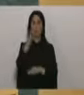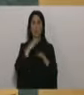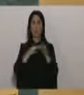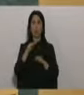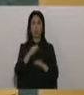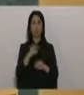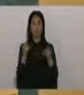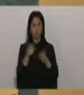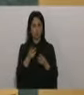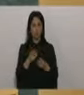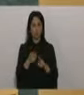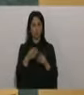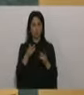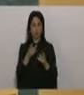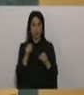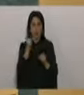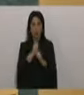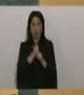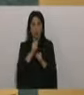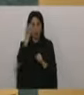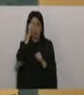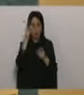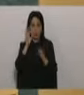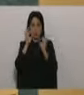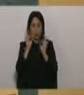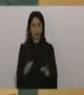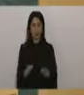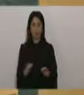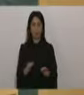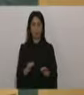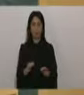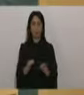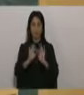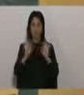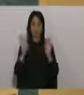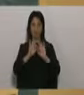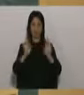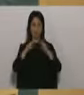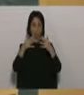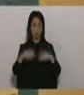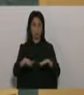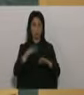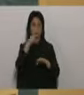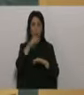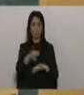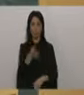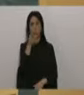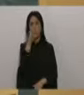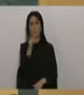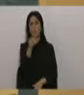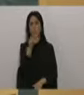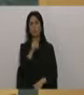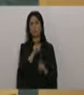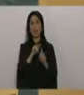პრემიერ გახარისათვის, ქართული ეცნების გუნდისათვის, მთავრობისათვის და მოყვა რაღაც. ხუთი წუთის